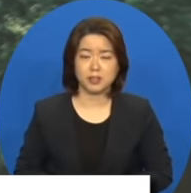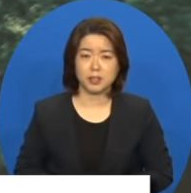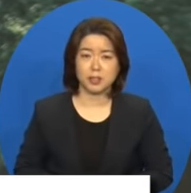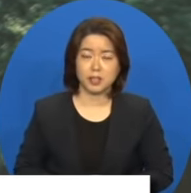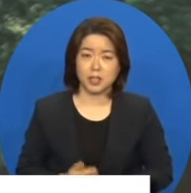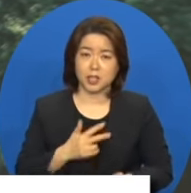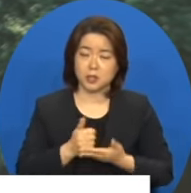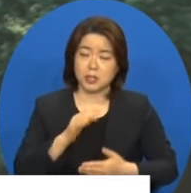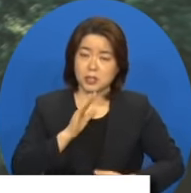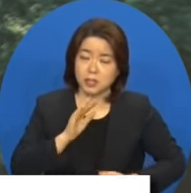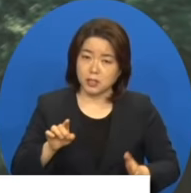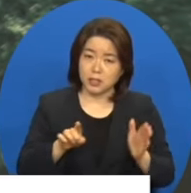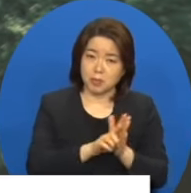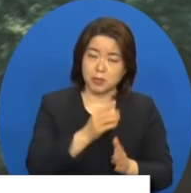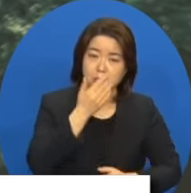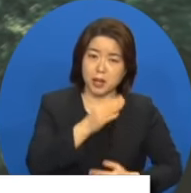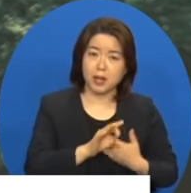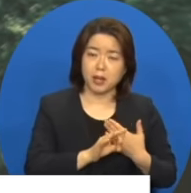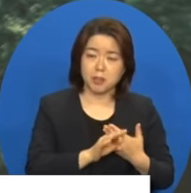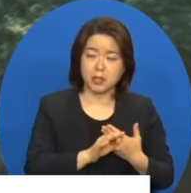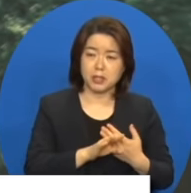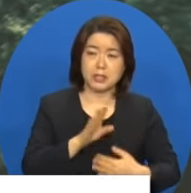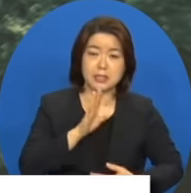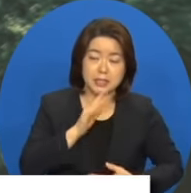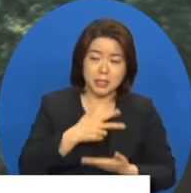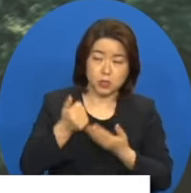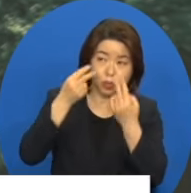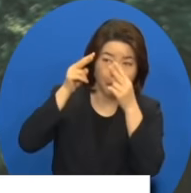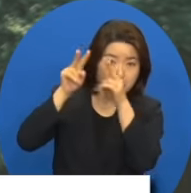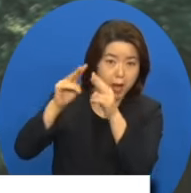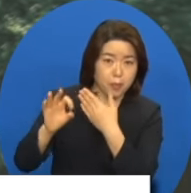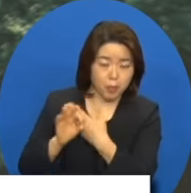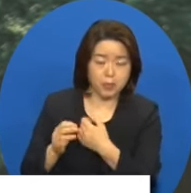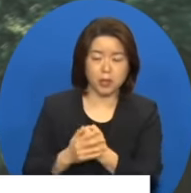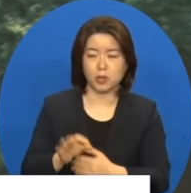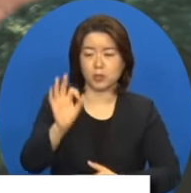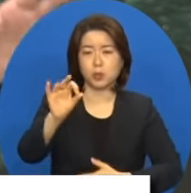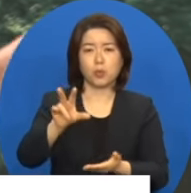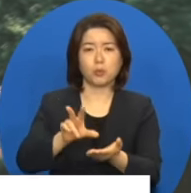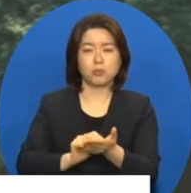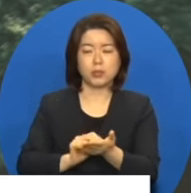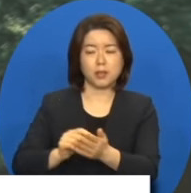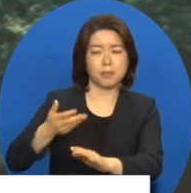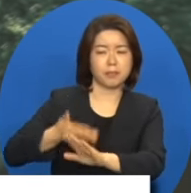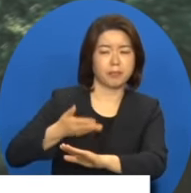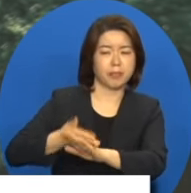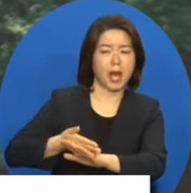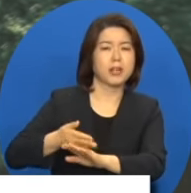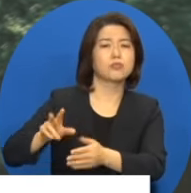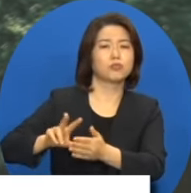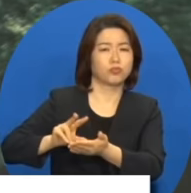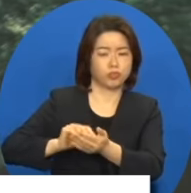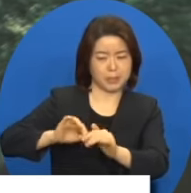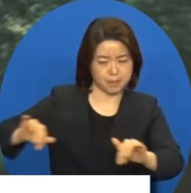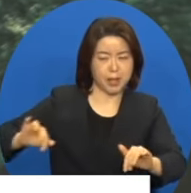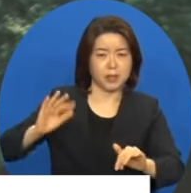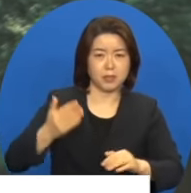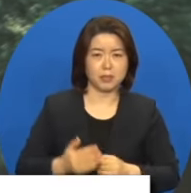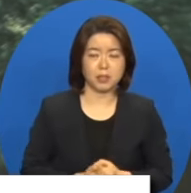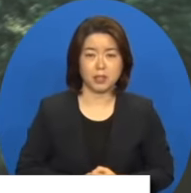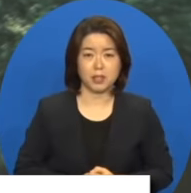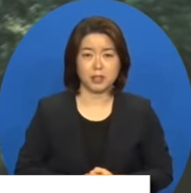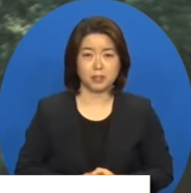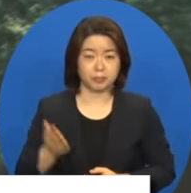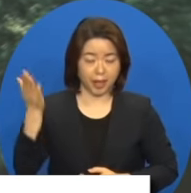주님이 진짜 믿어지면 정말 주님을 바라보게 되면 돈 문제는 전혀 다르게 생각이 됩니다. 제가 한번